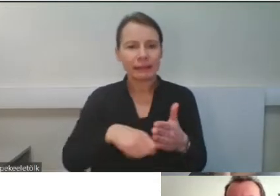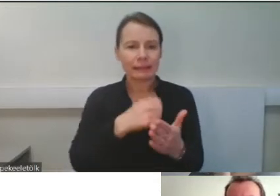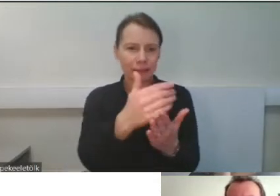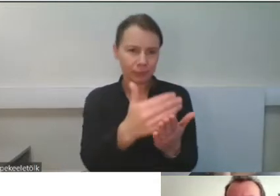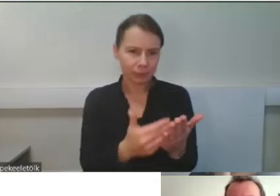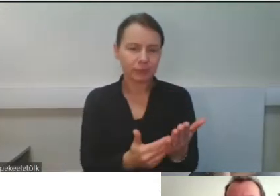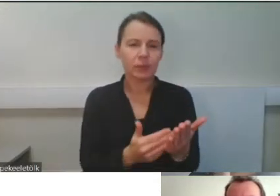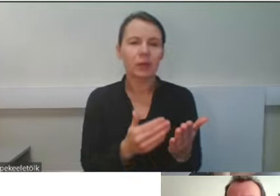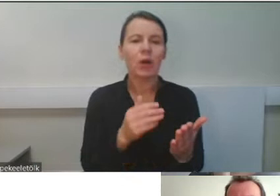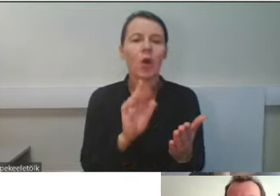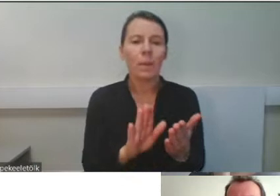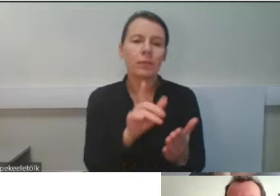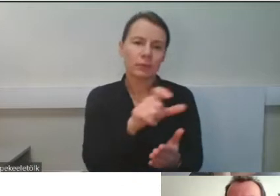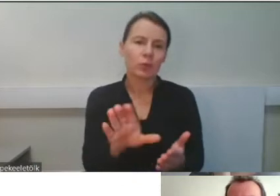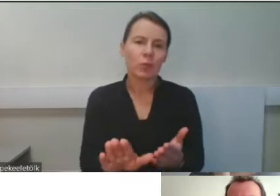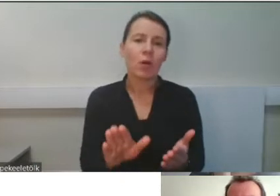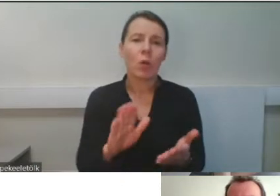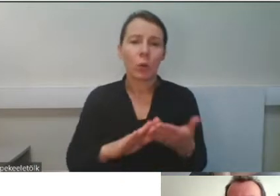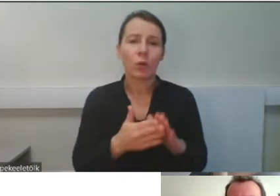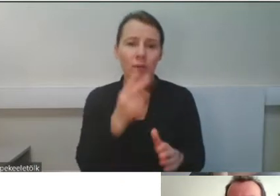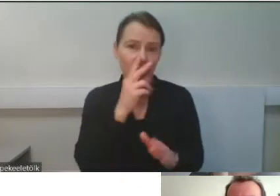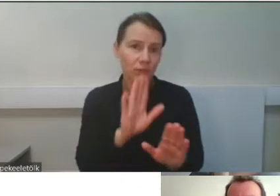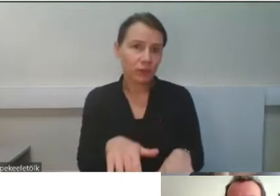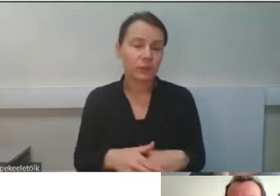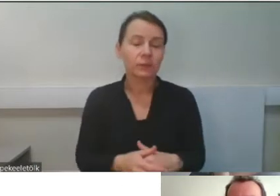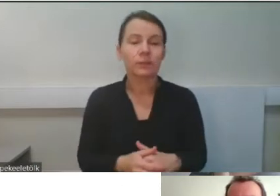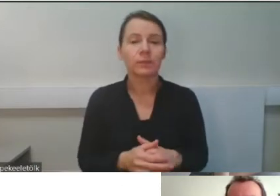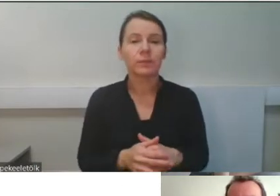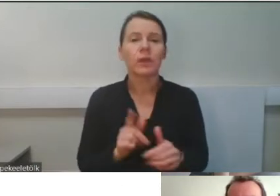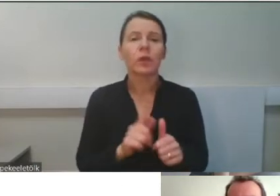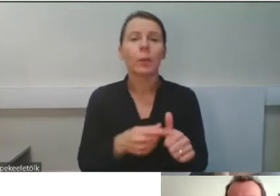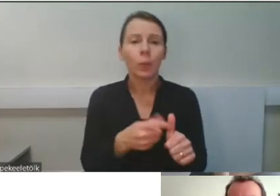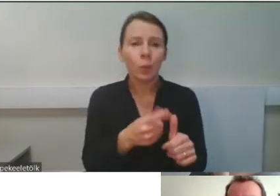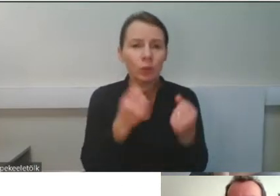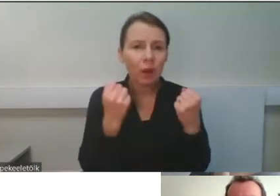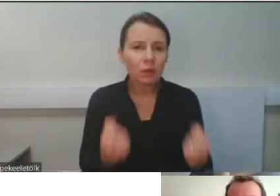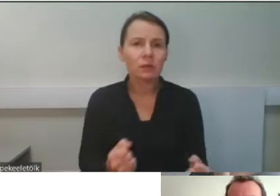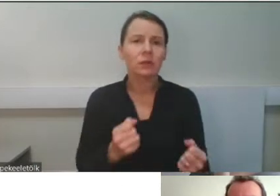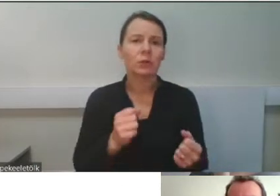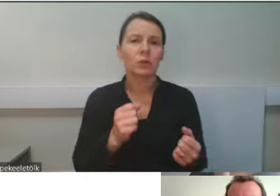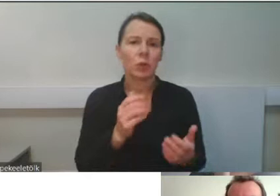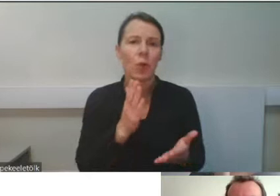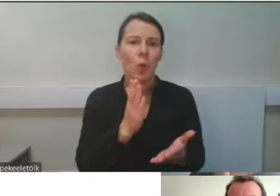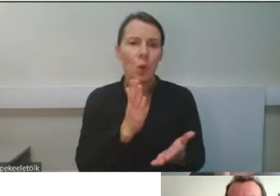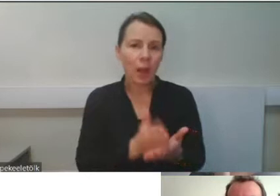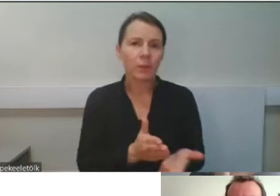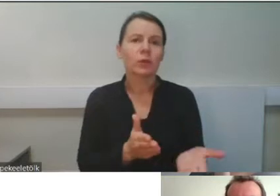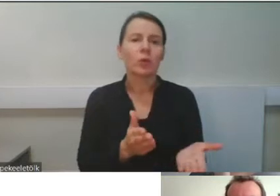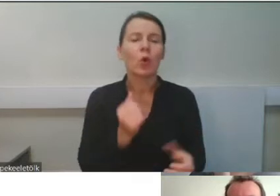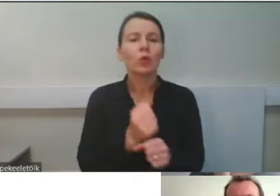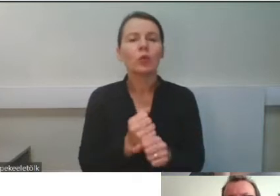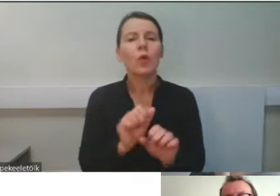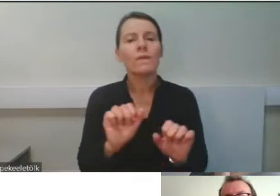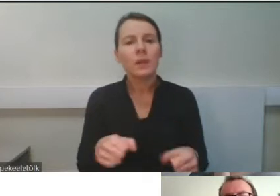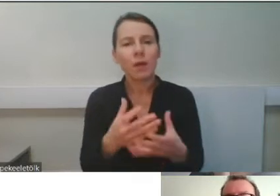et suurendada teadlikkust ühiskonnas ja tegelikult need andmed on ainult võib-olla jääme